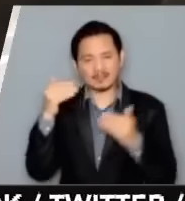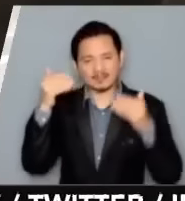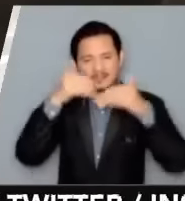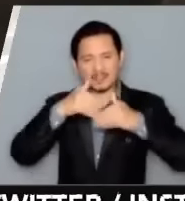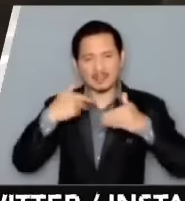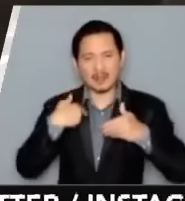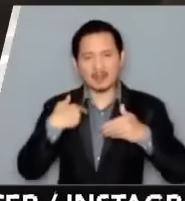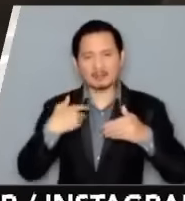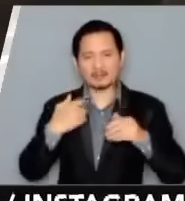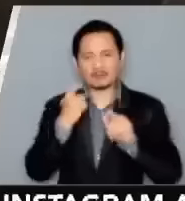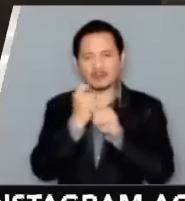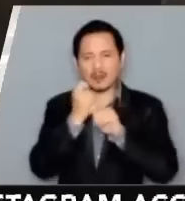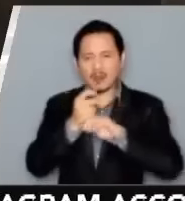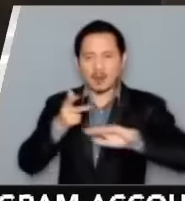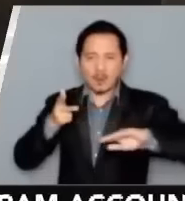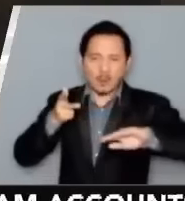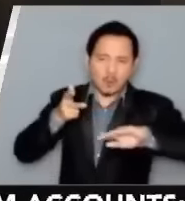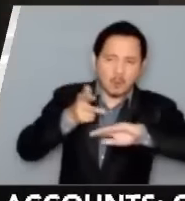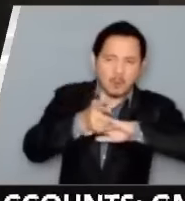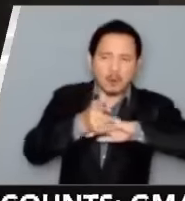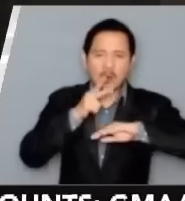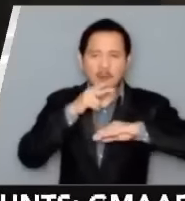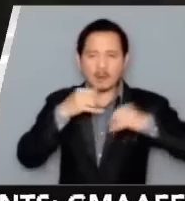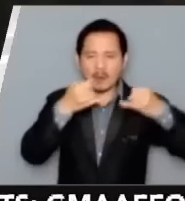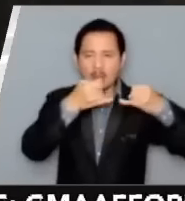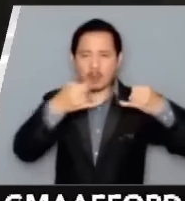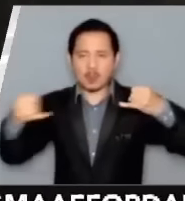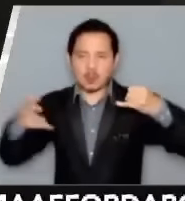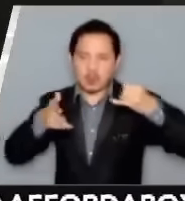kuryente matapos Nong mahatak yung mga